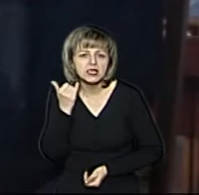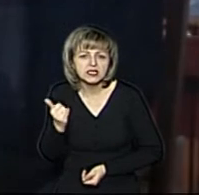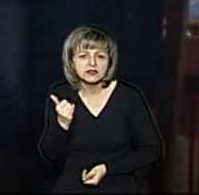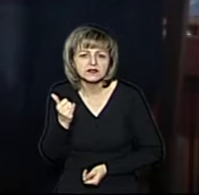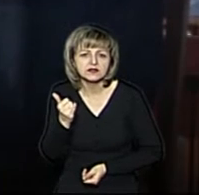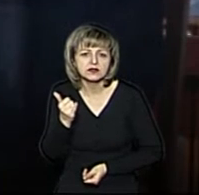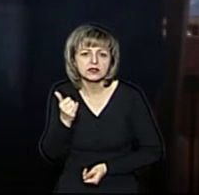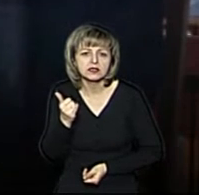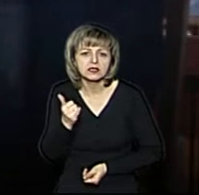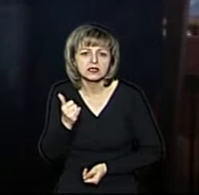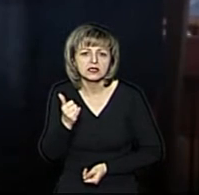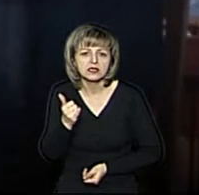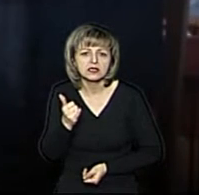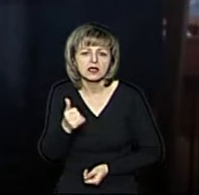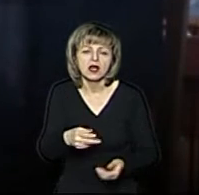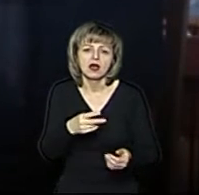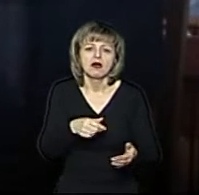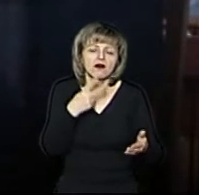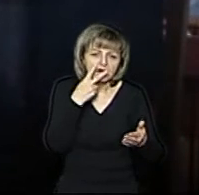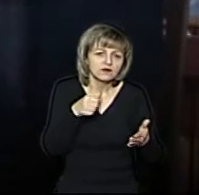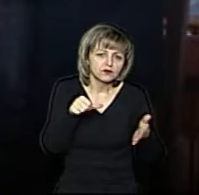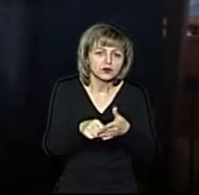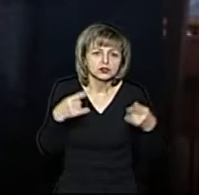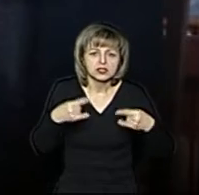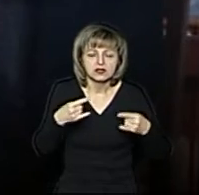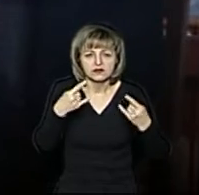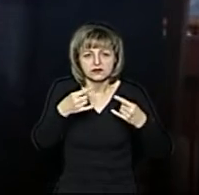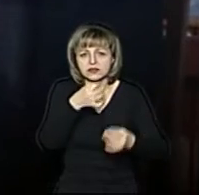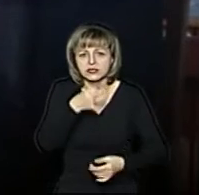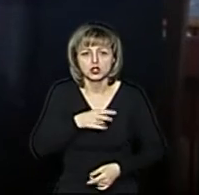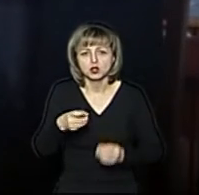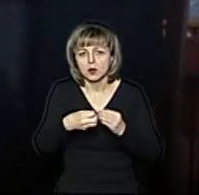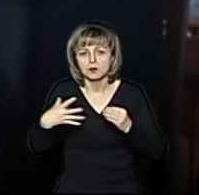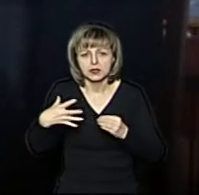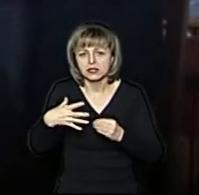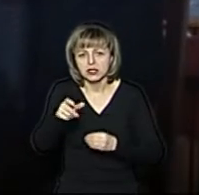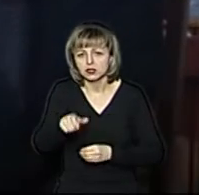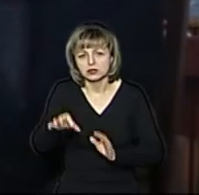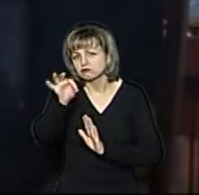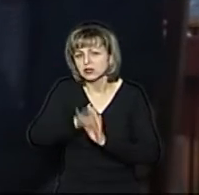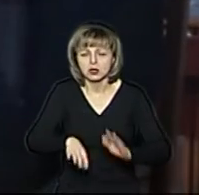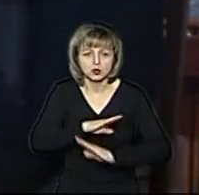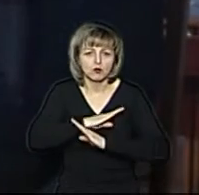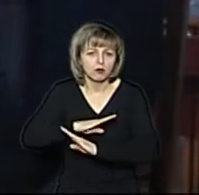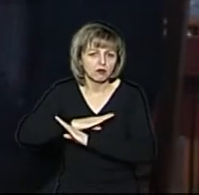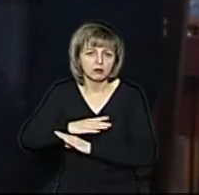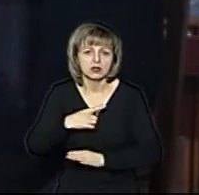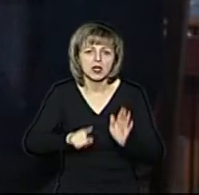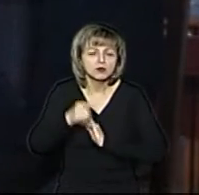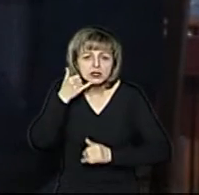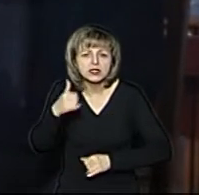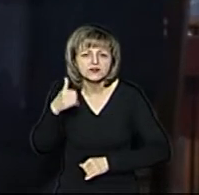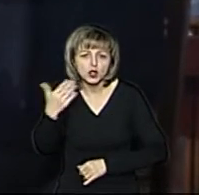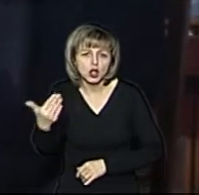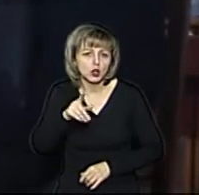на телефон. Включила телевізор, телевізору сказали, що 15 чоловік зразу мертвих. Я стала дзвонити на